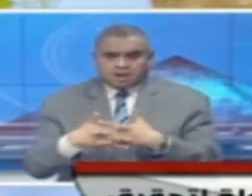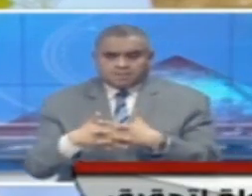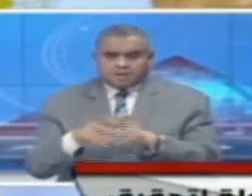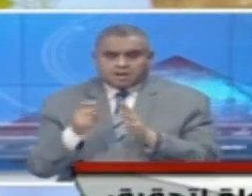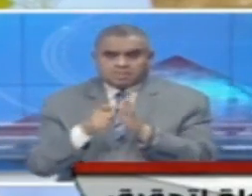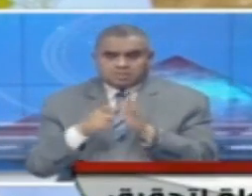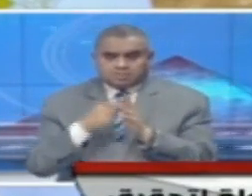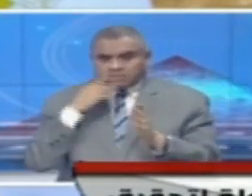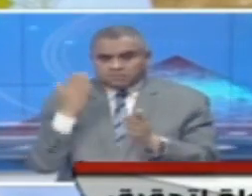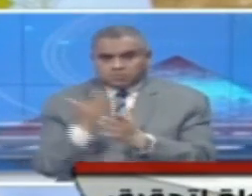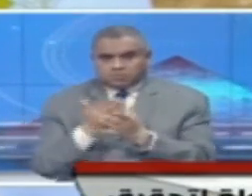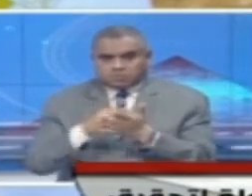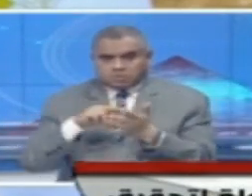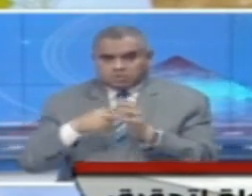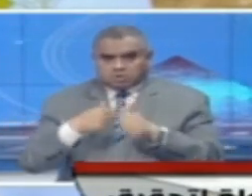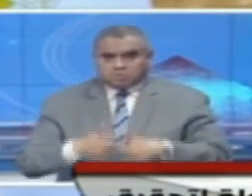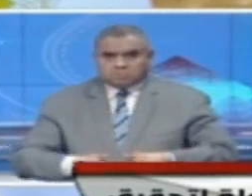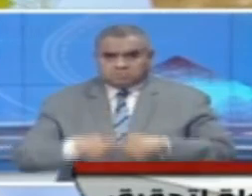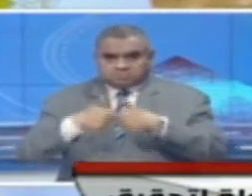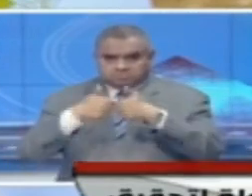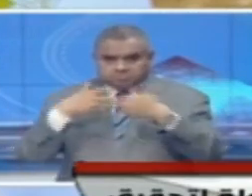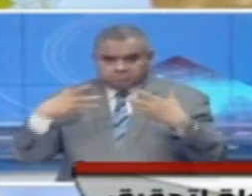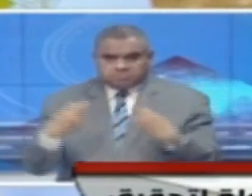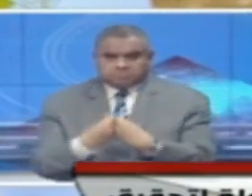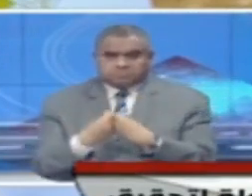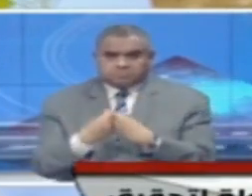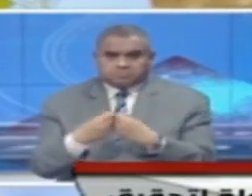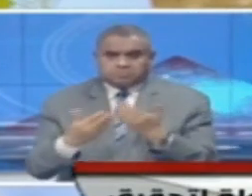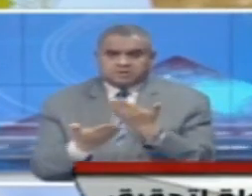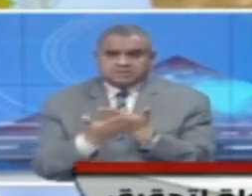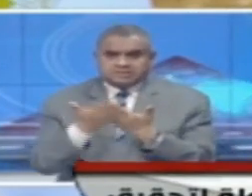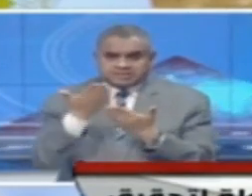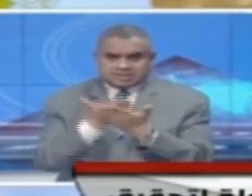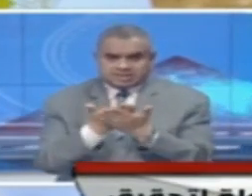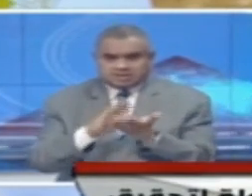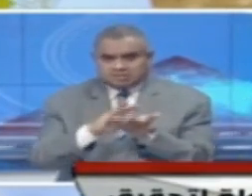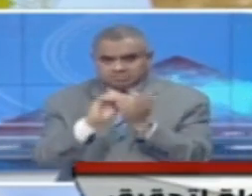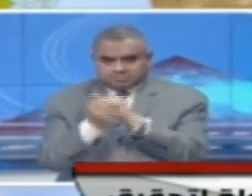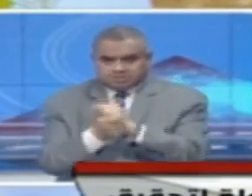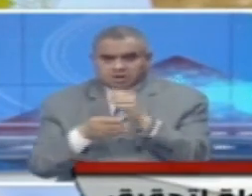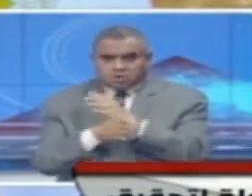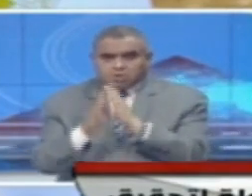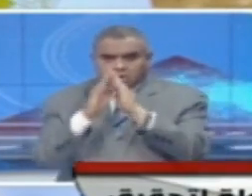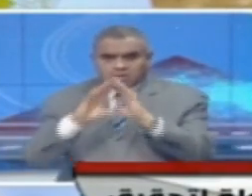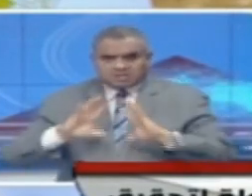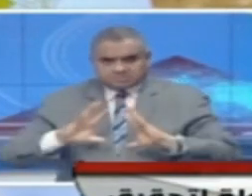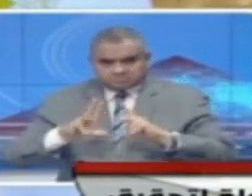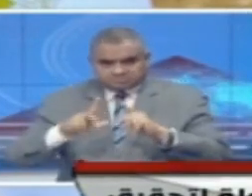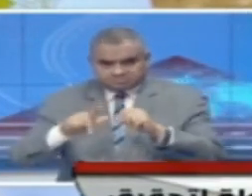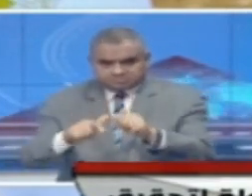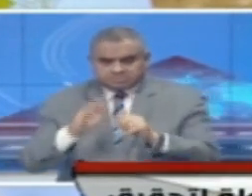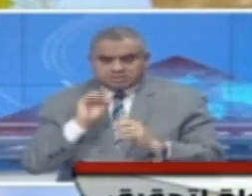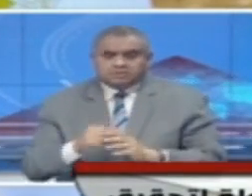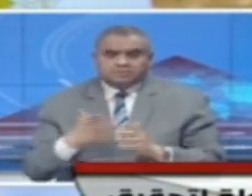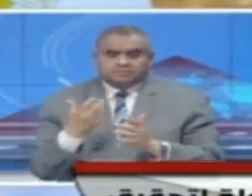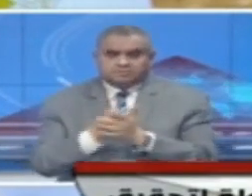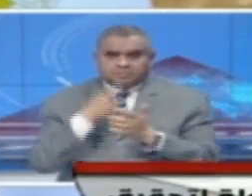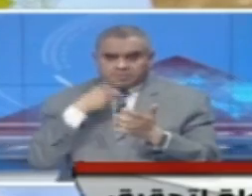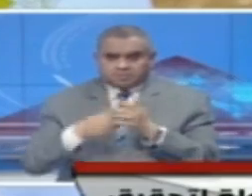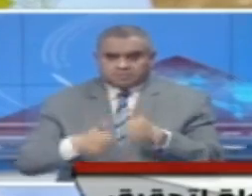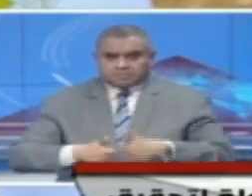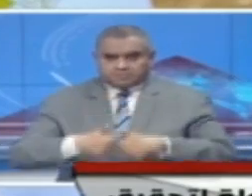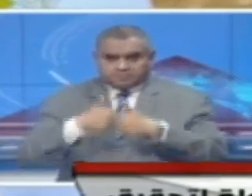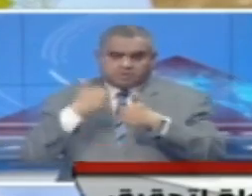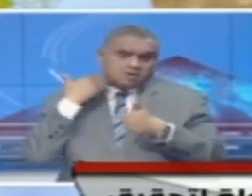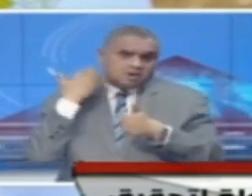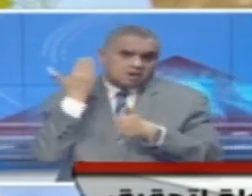وذلك كخطوة على الدرب لتغيير واقع الحياة في مصر لما نرضاه ونفخر